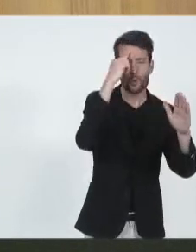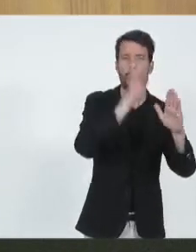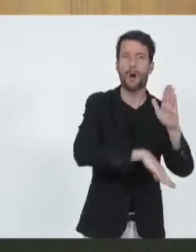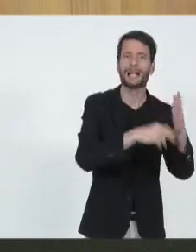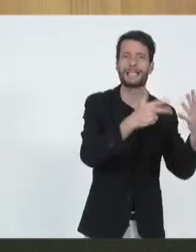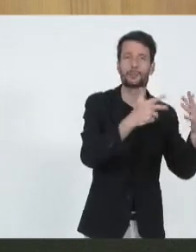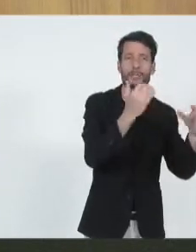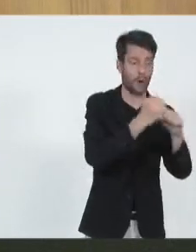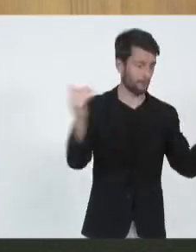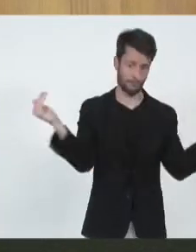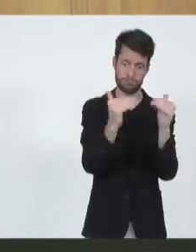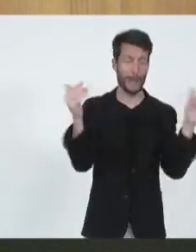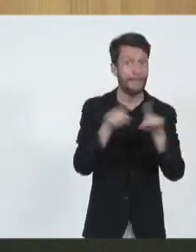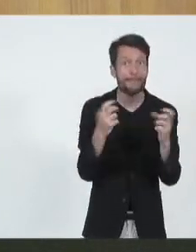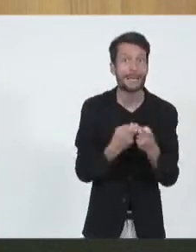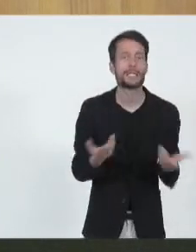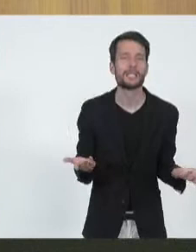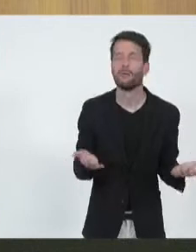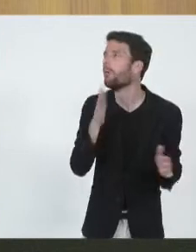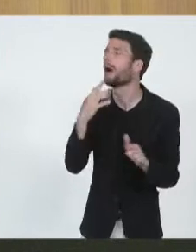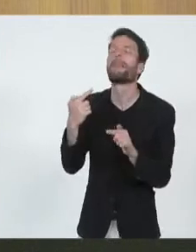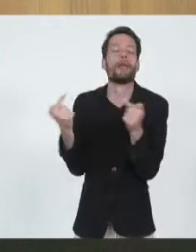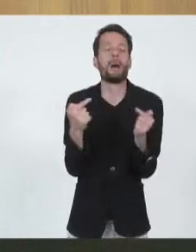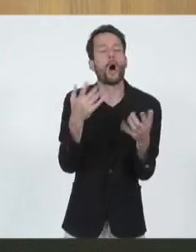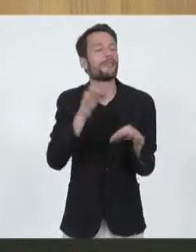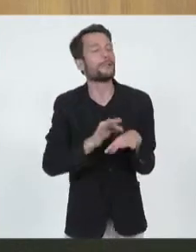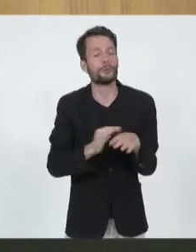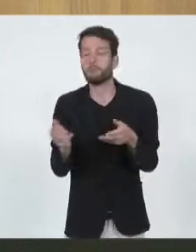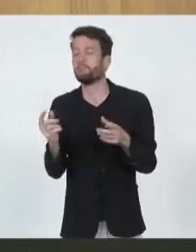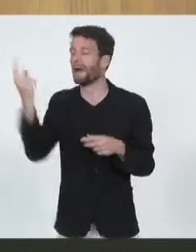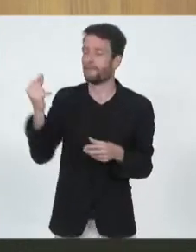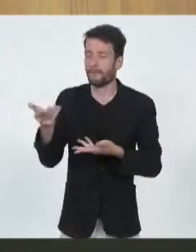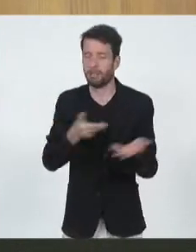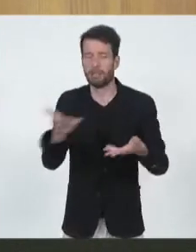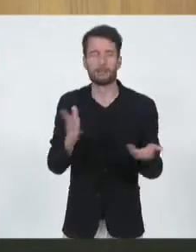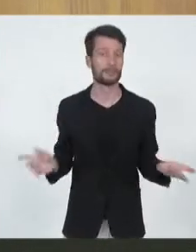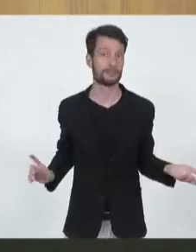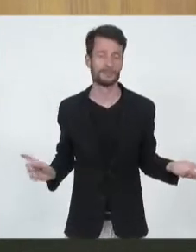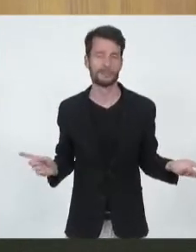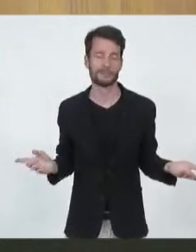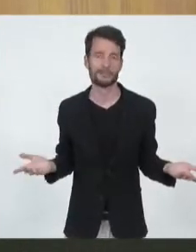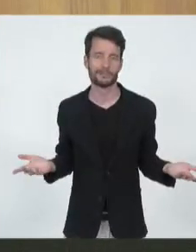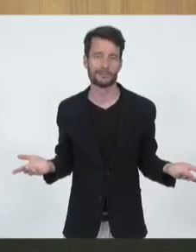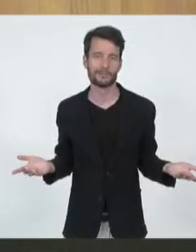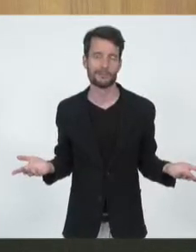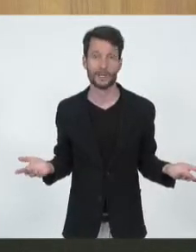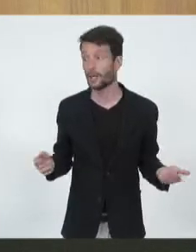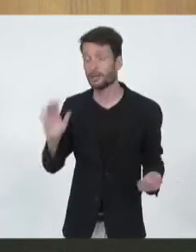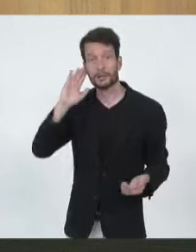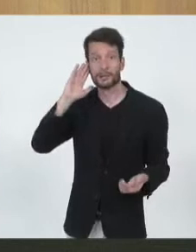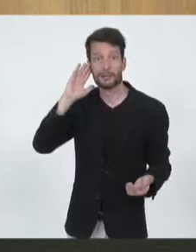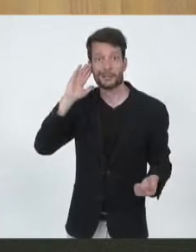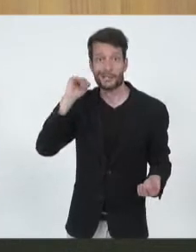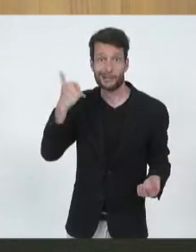être débattu en 2 minutes et en tout cas en n'ayant pas compris que c'était une demande de délibération. Voilà pourquoi